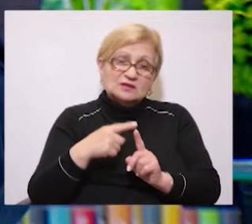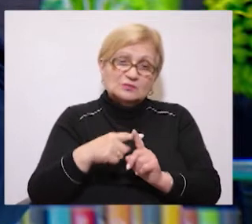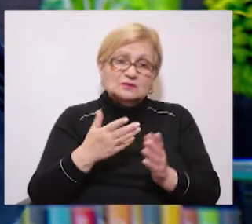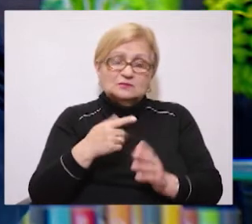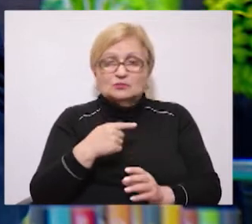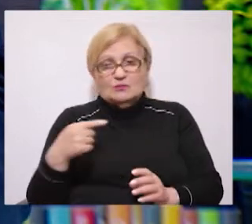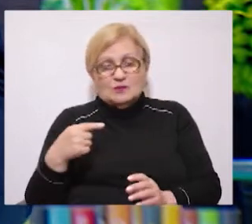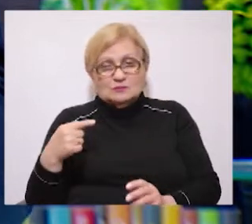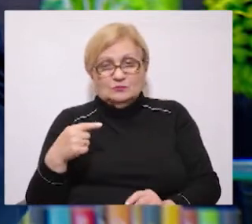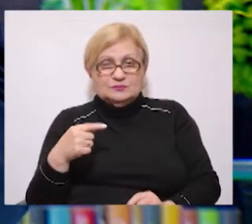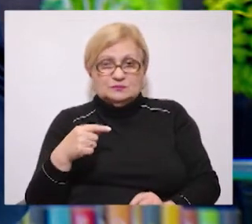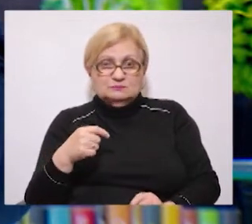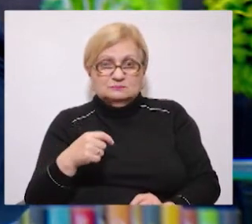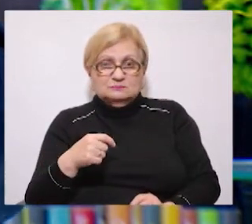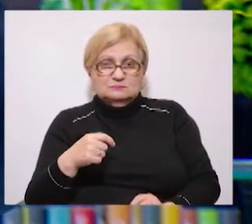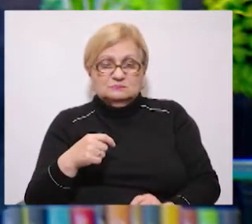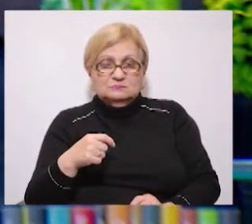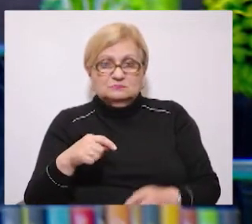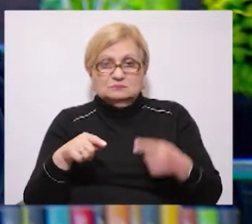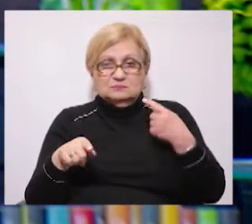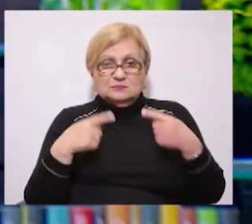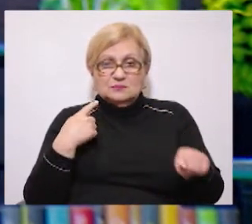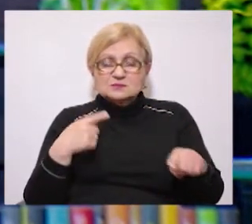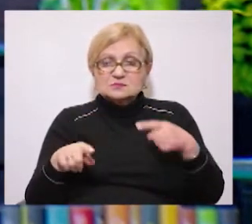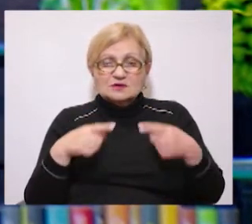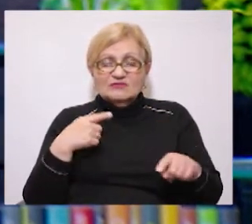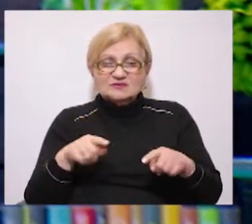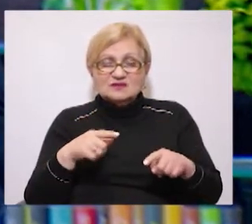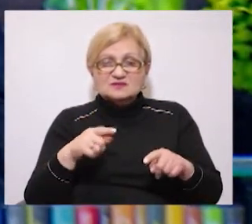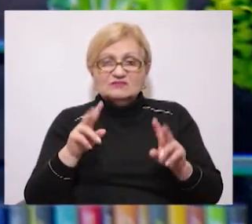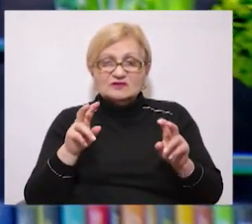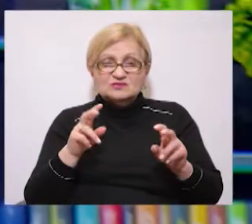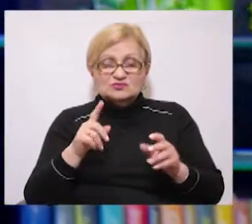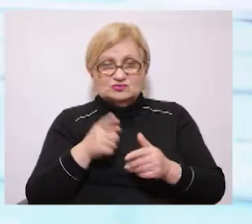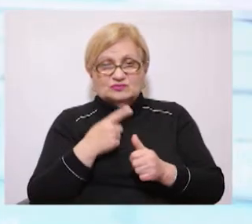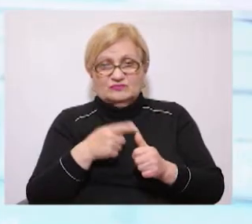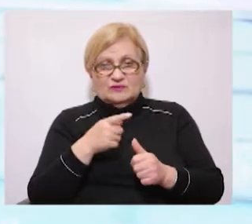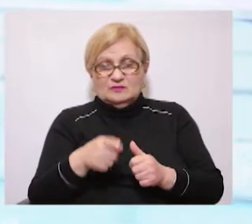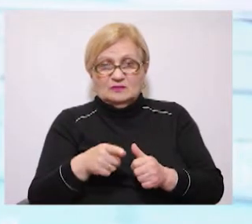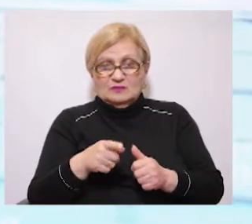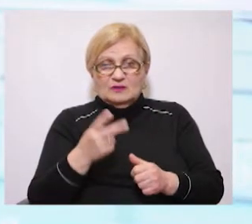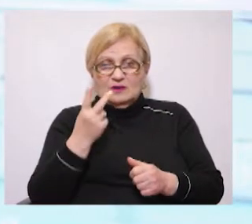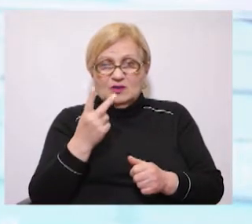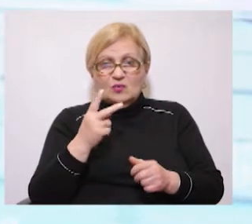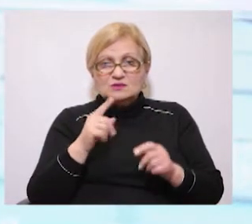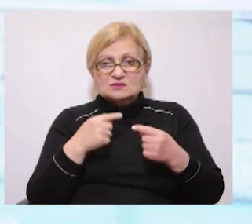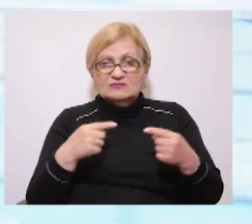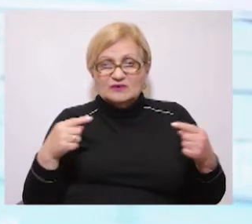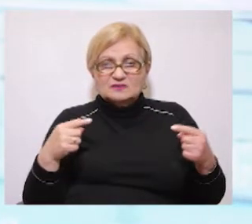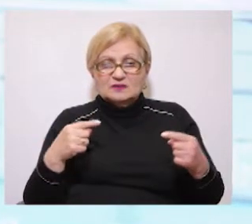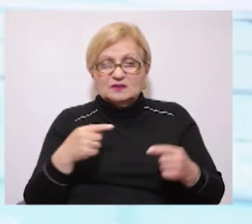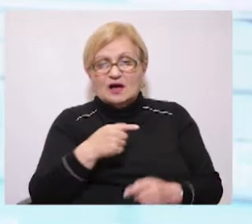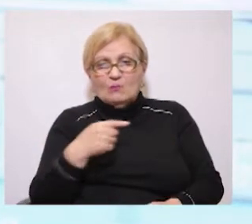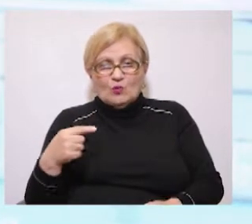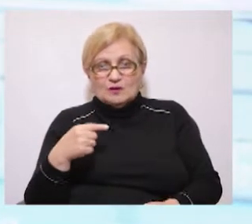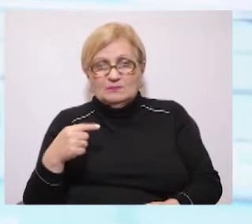თუ უარყოფითი. სხვადასხვა ნიშნიანია, ამას ქვია ორი რიცხვის შეკრება და ვისწავლეთ ორი სხვადასხვა ნიშნიანი რიცხვის გამოკლება.